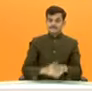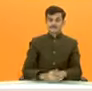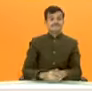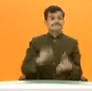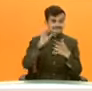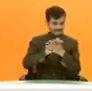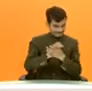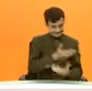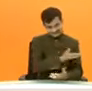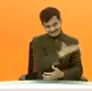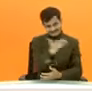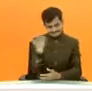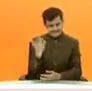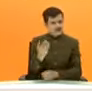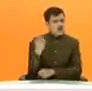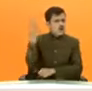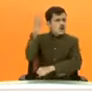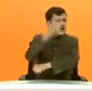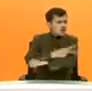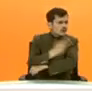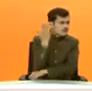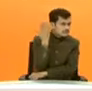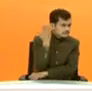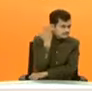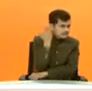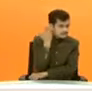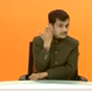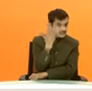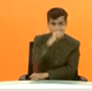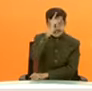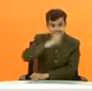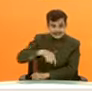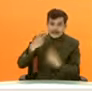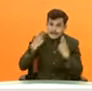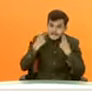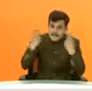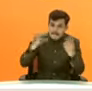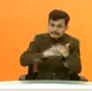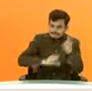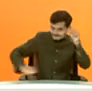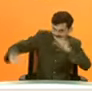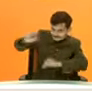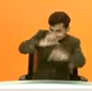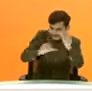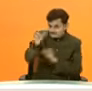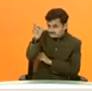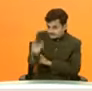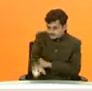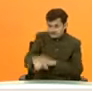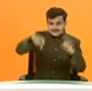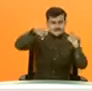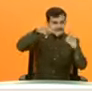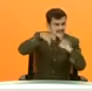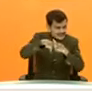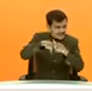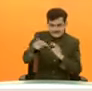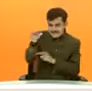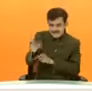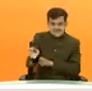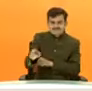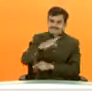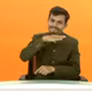साथियों, 2 दिन पहले हमने देश के महान वैज्ञानिक डॉक्टर के कस्तूरीरंगन जी को